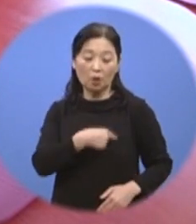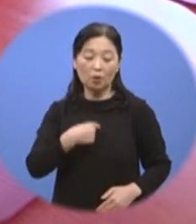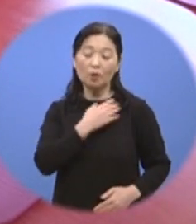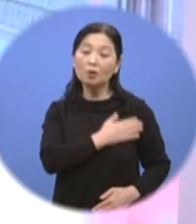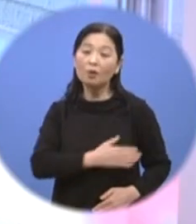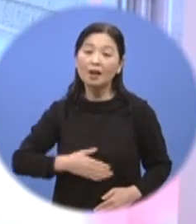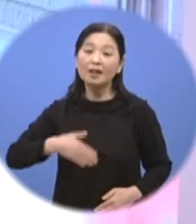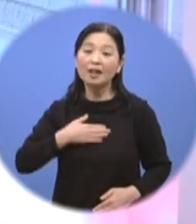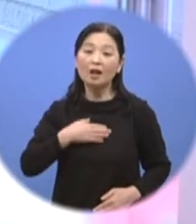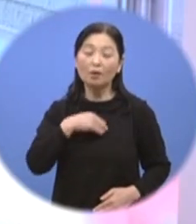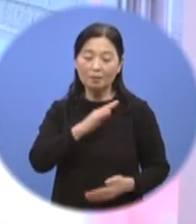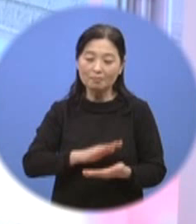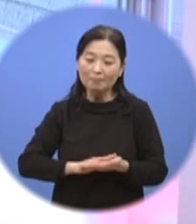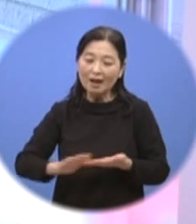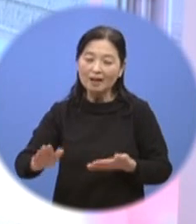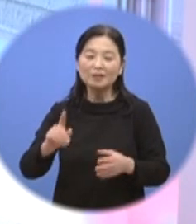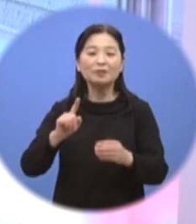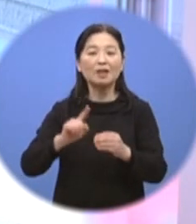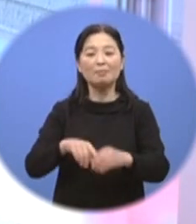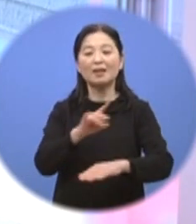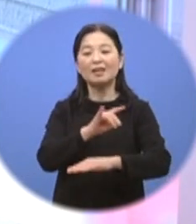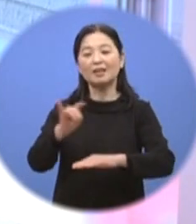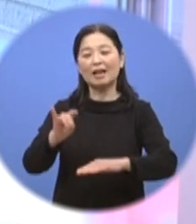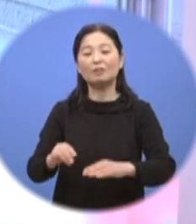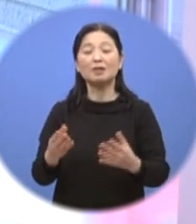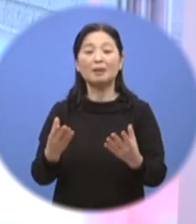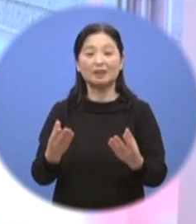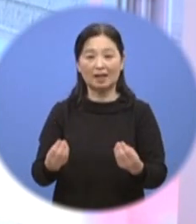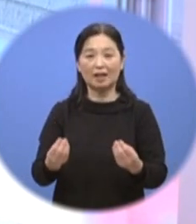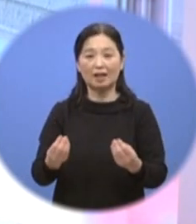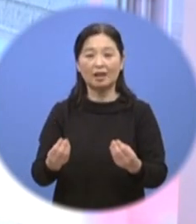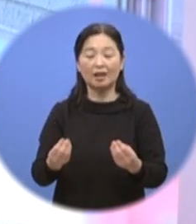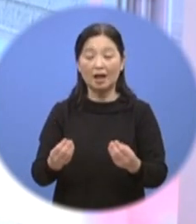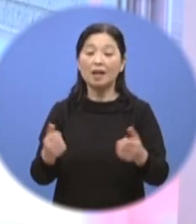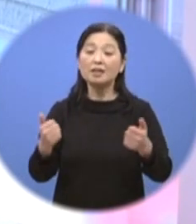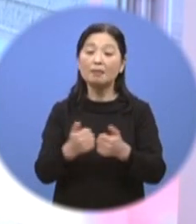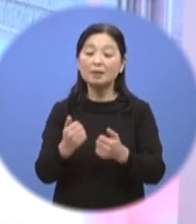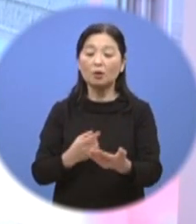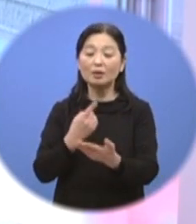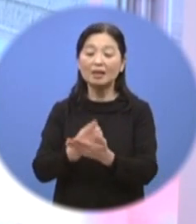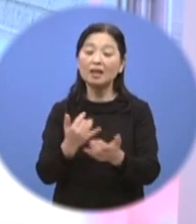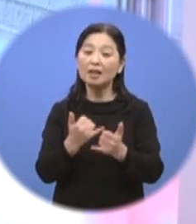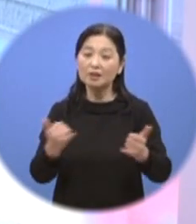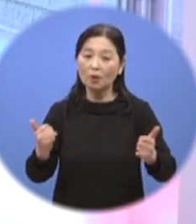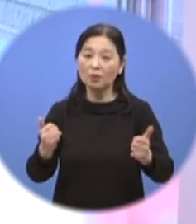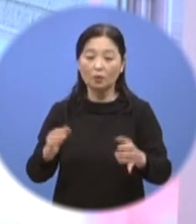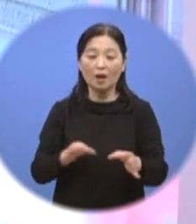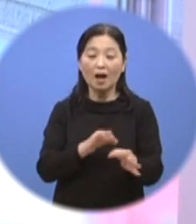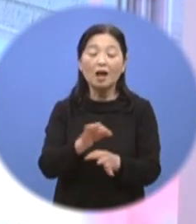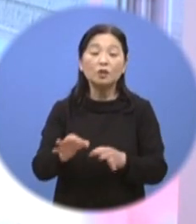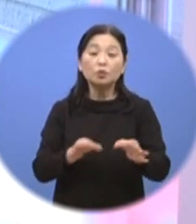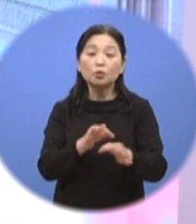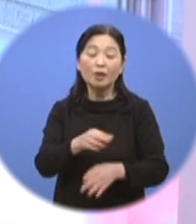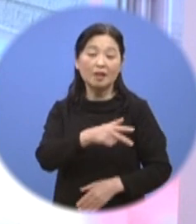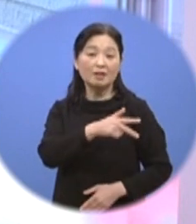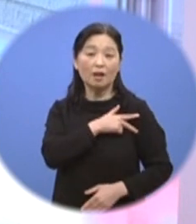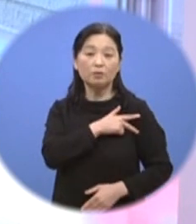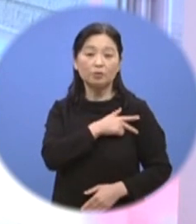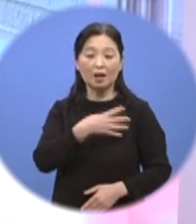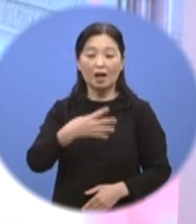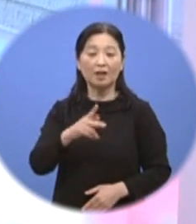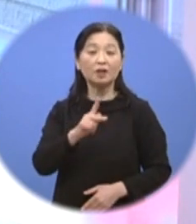されました。サミットに参加した人たちやサミットの運営スタッフがヨガに取り組みました。